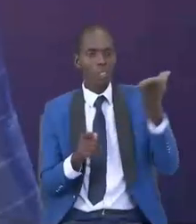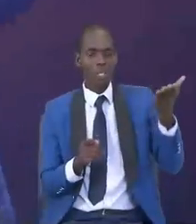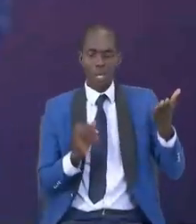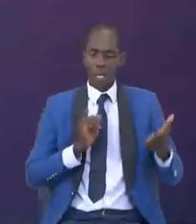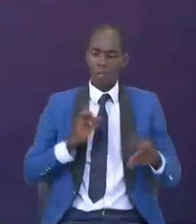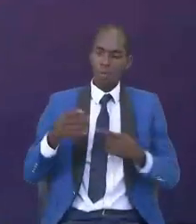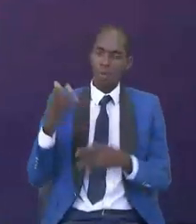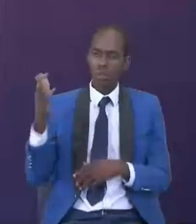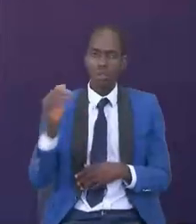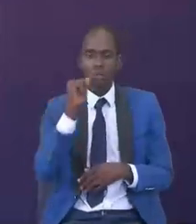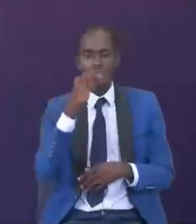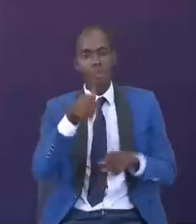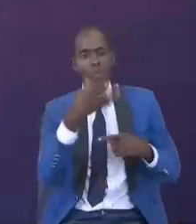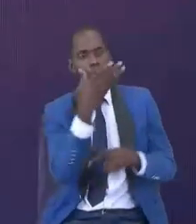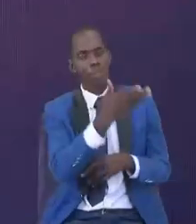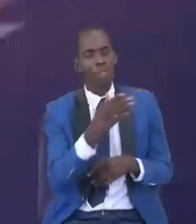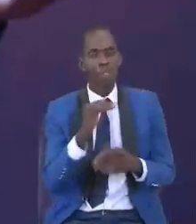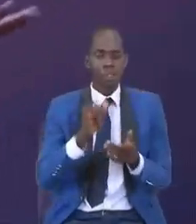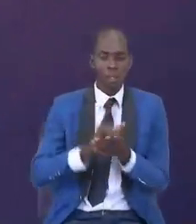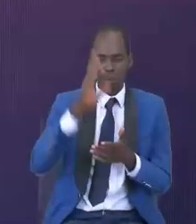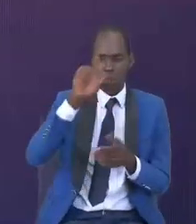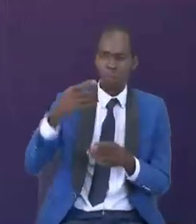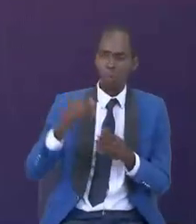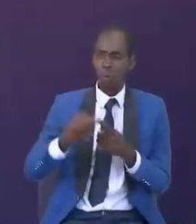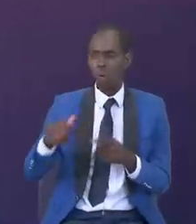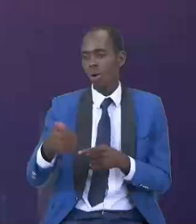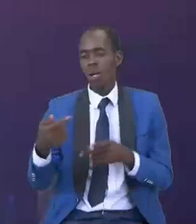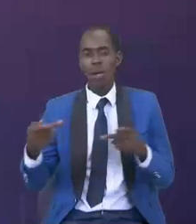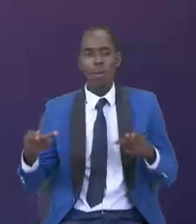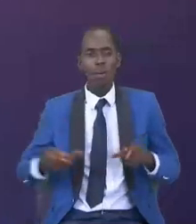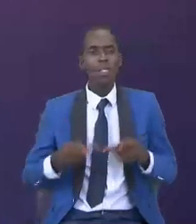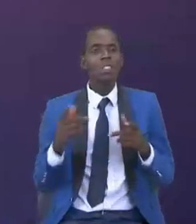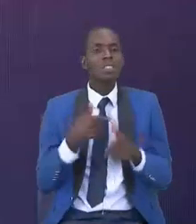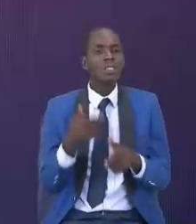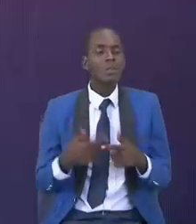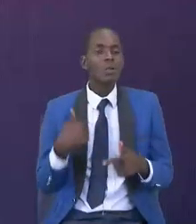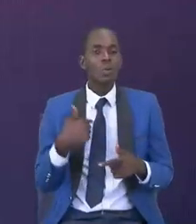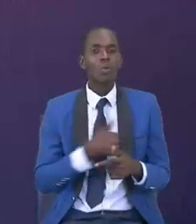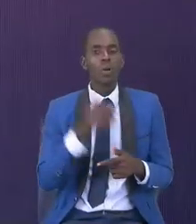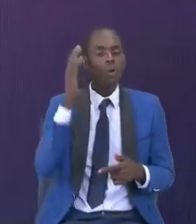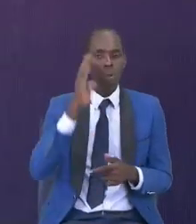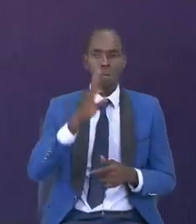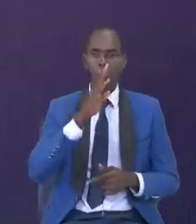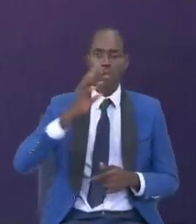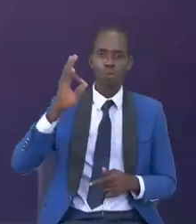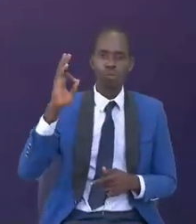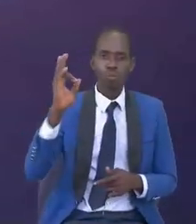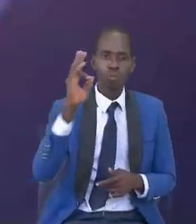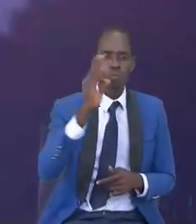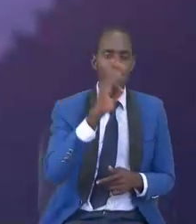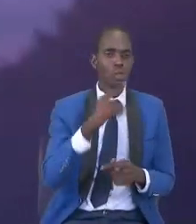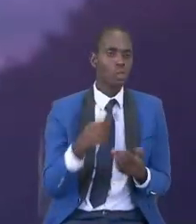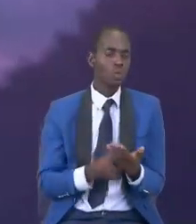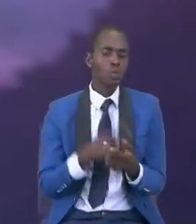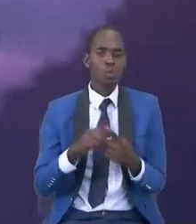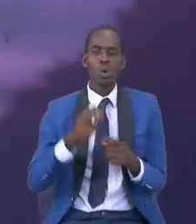toi, tu vas là-bas, elle va là-bas, l'autre aussi va là-bas, nous allons prêcher l'Évangile à